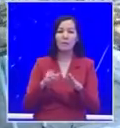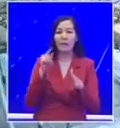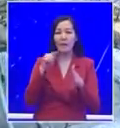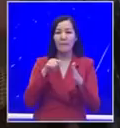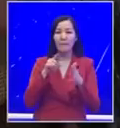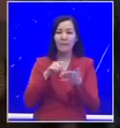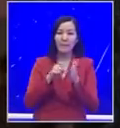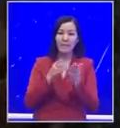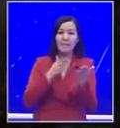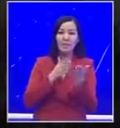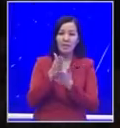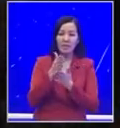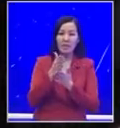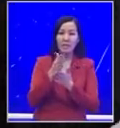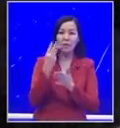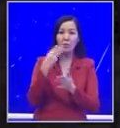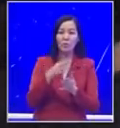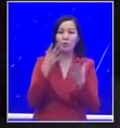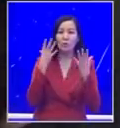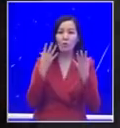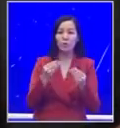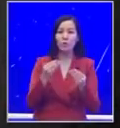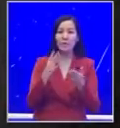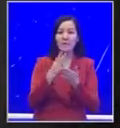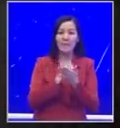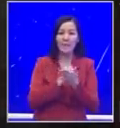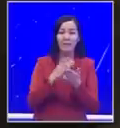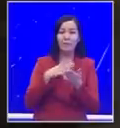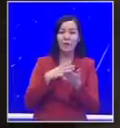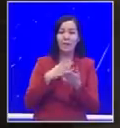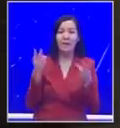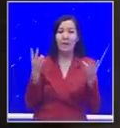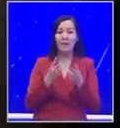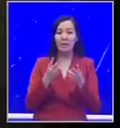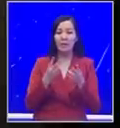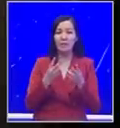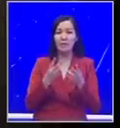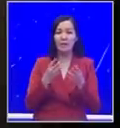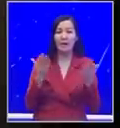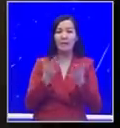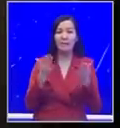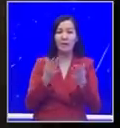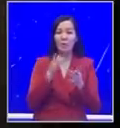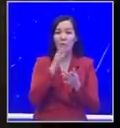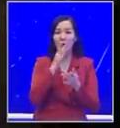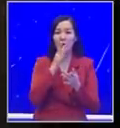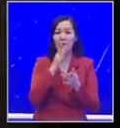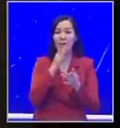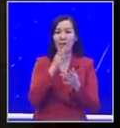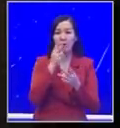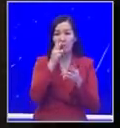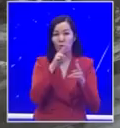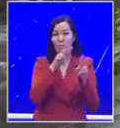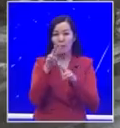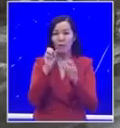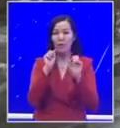аумақтың барлығы 30 тәуліктен аса сервер жадында сақталып тұрады. Демек, қажет жағдайда кімнің қай уақытта қайда жүргенін оп-оңай білуге